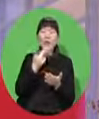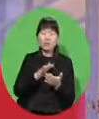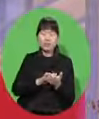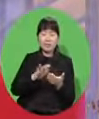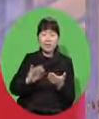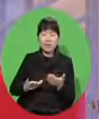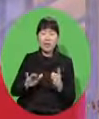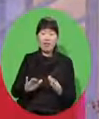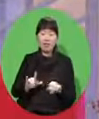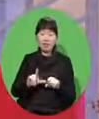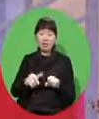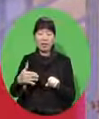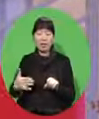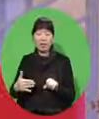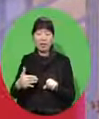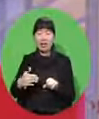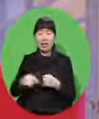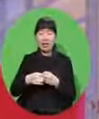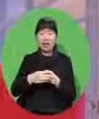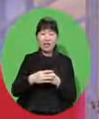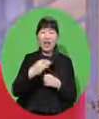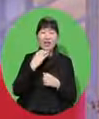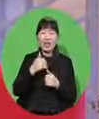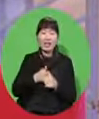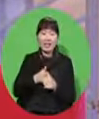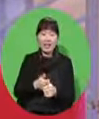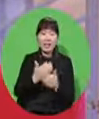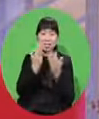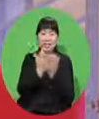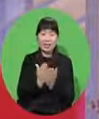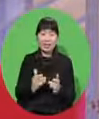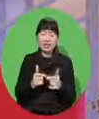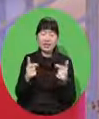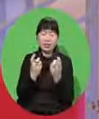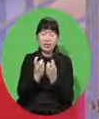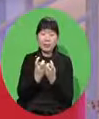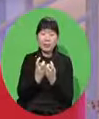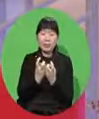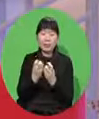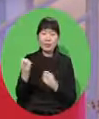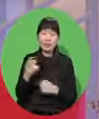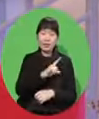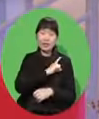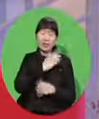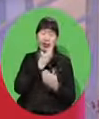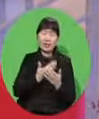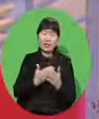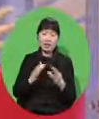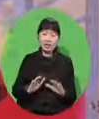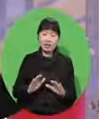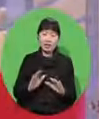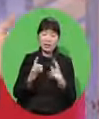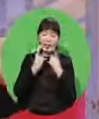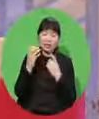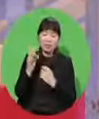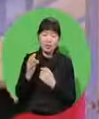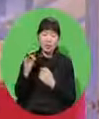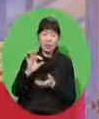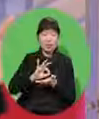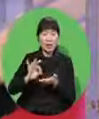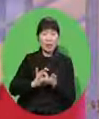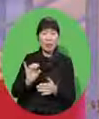있는데요. 차츰차츰 학년에 맞게 늘려나가시는 것도 방법이고 그리고 가장 중요한 건 이 아이가 이 용돈을 어디에